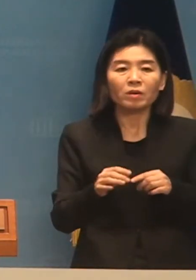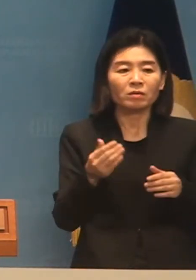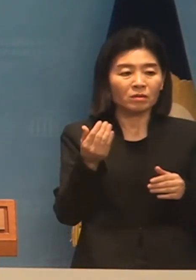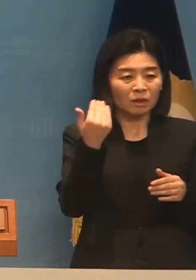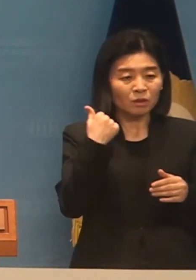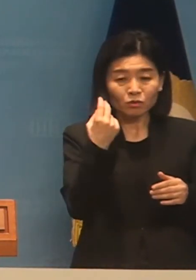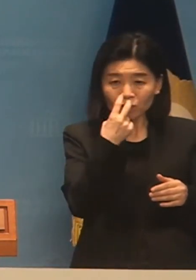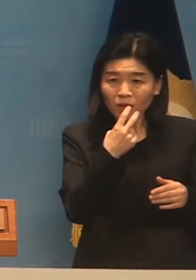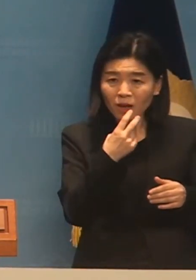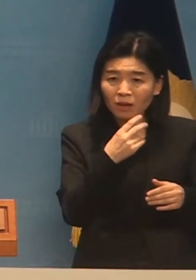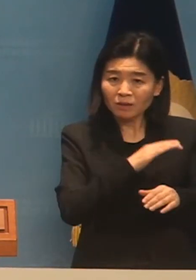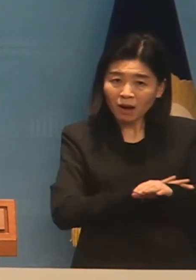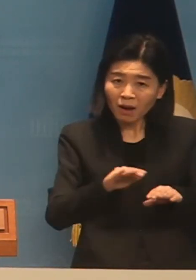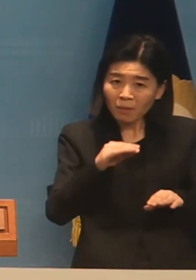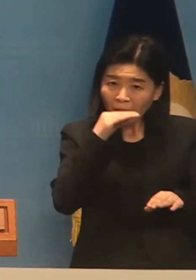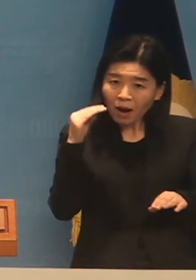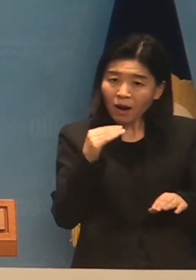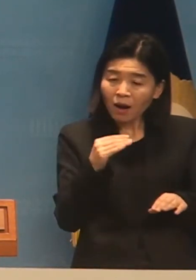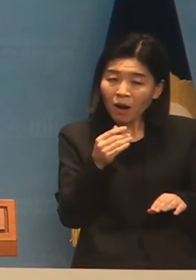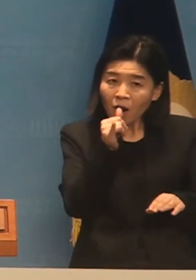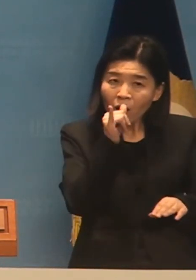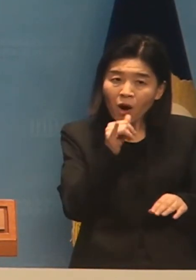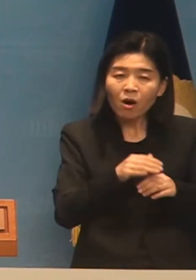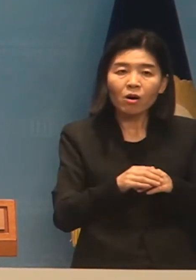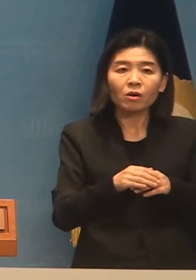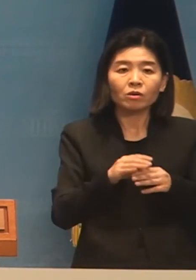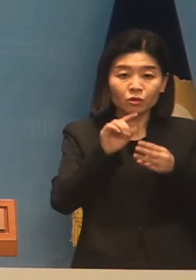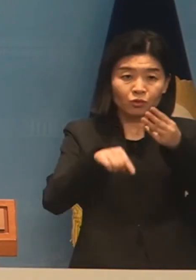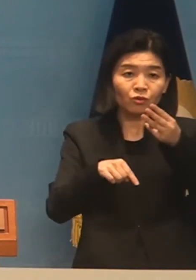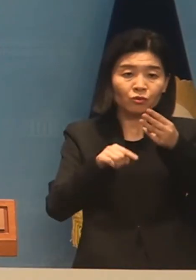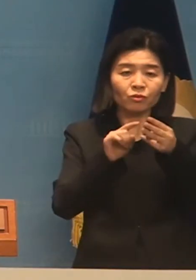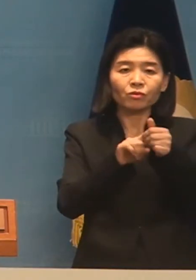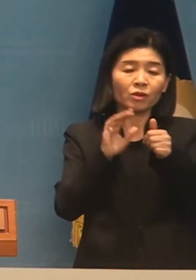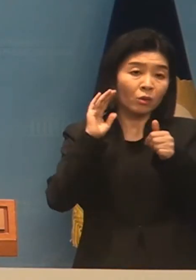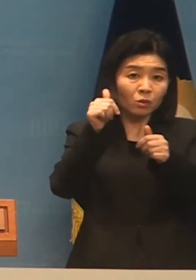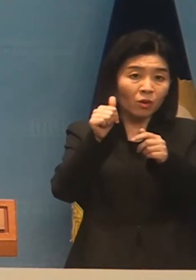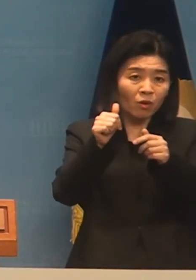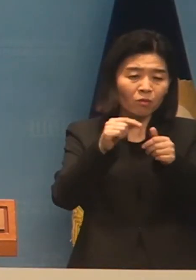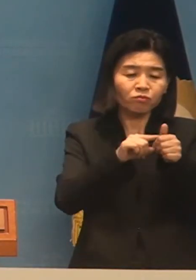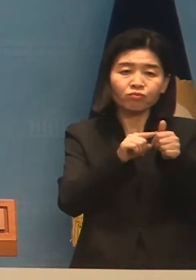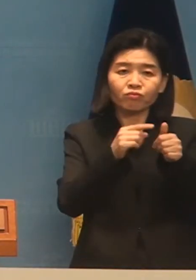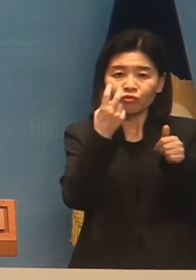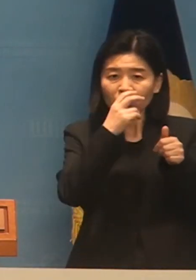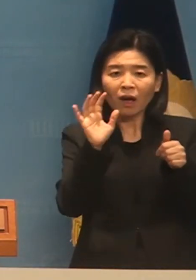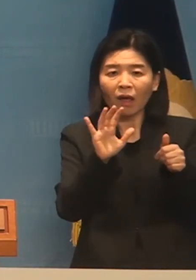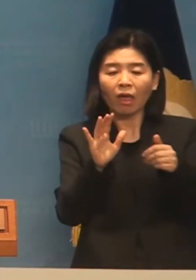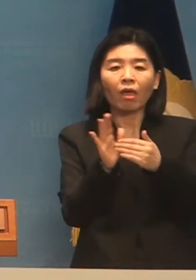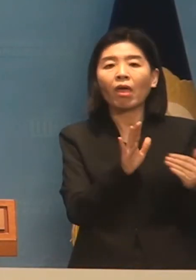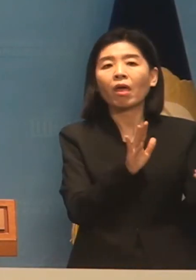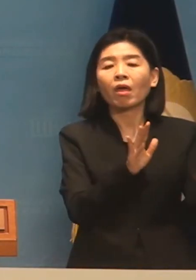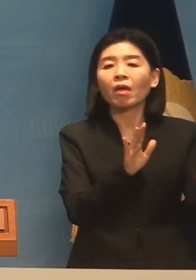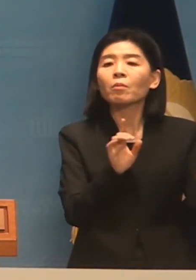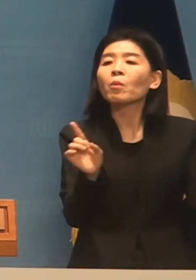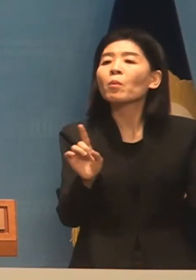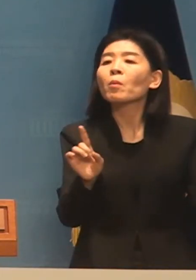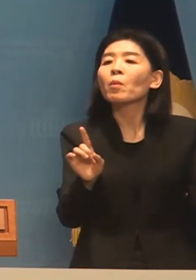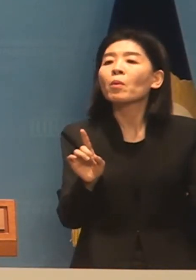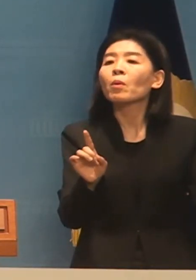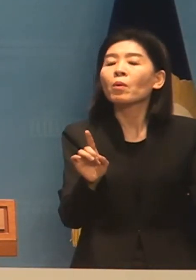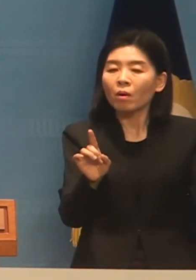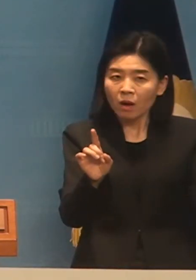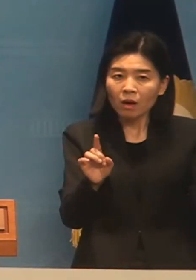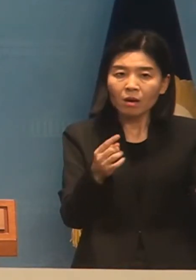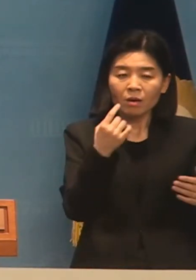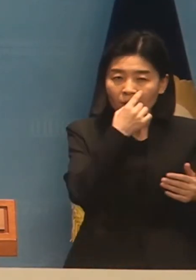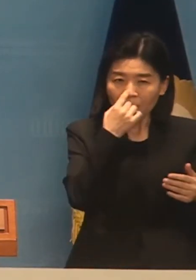제대로 수사했습니까? 대통령, 윤석열이 대통령이니까 수사 한 번 하지 않고 각하한 말 아니었습니까? 그거를 합리화하기